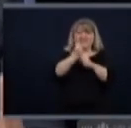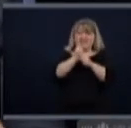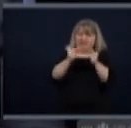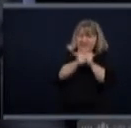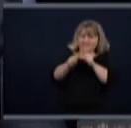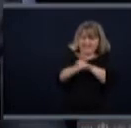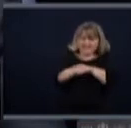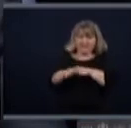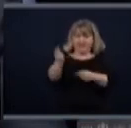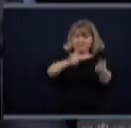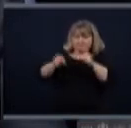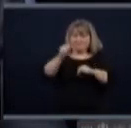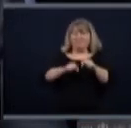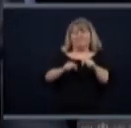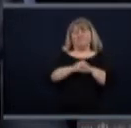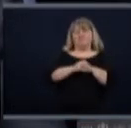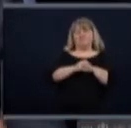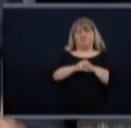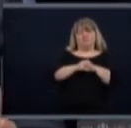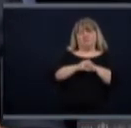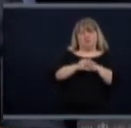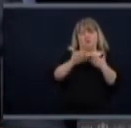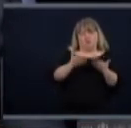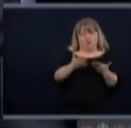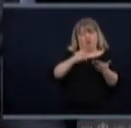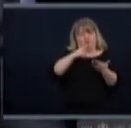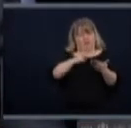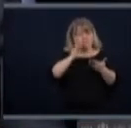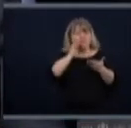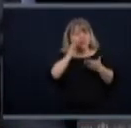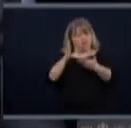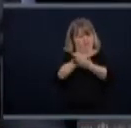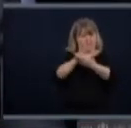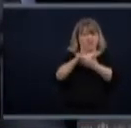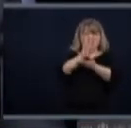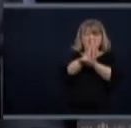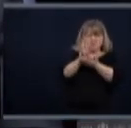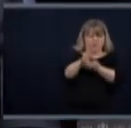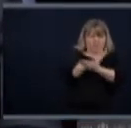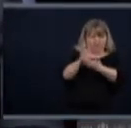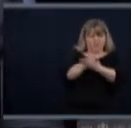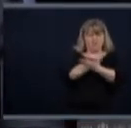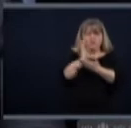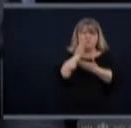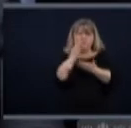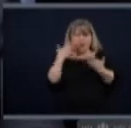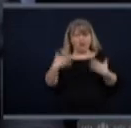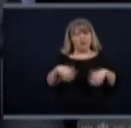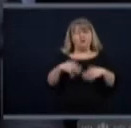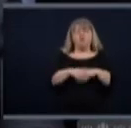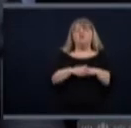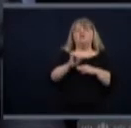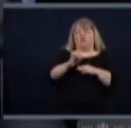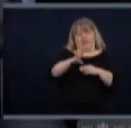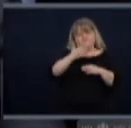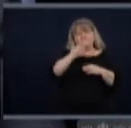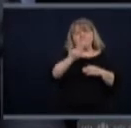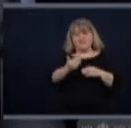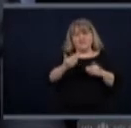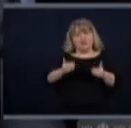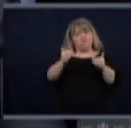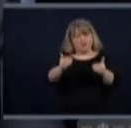une période qui était vraiment spéciale dans notre vie collective. Donc, merci à l'avance pour le travail